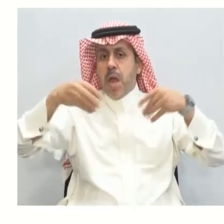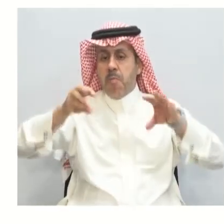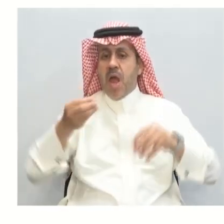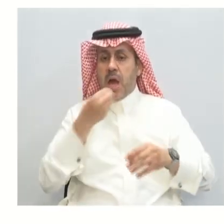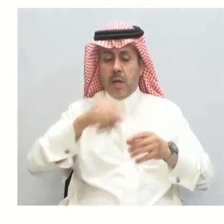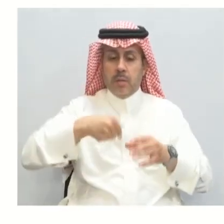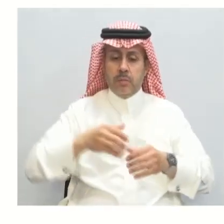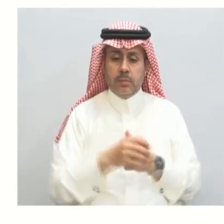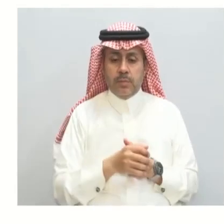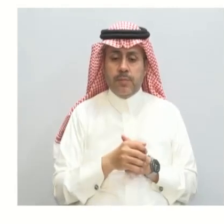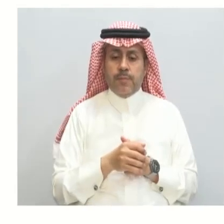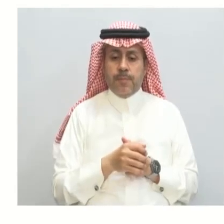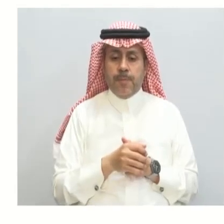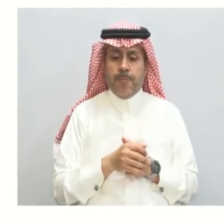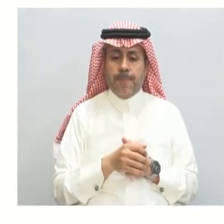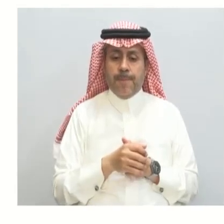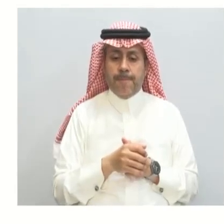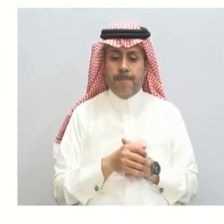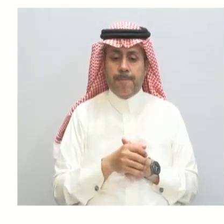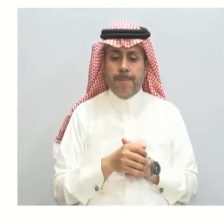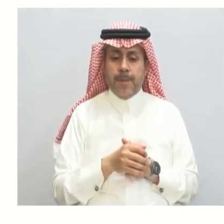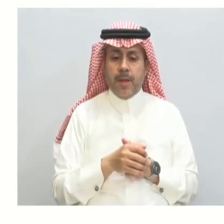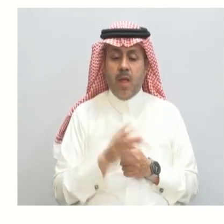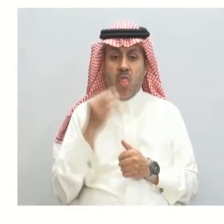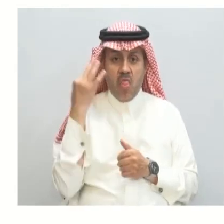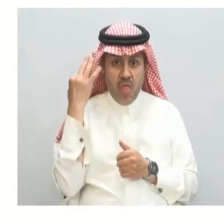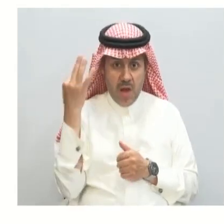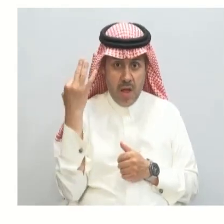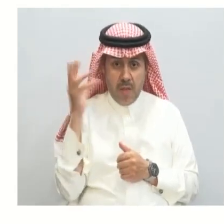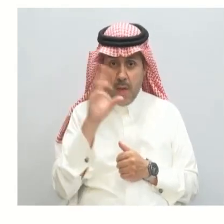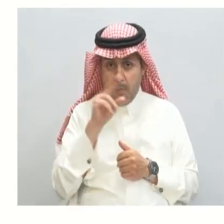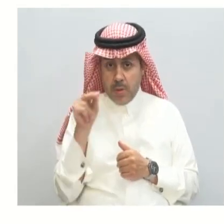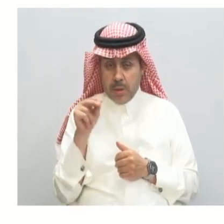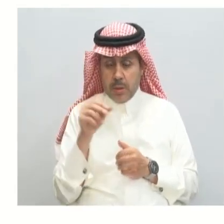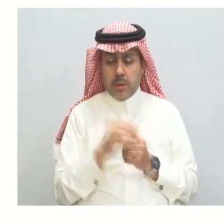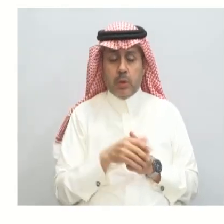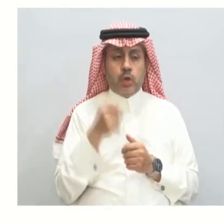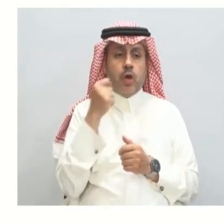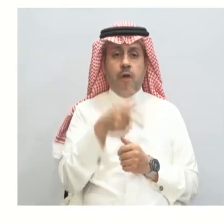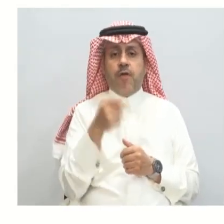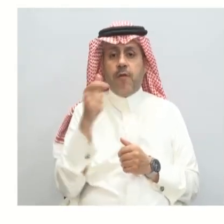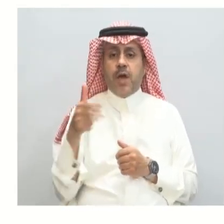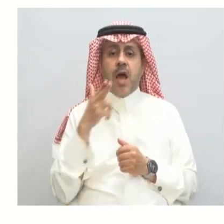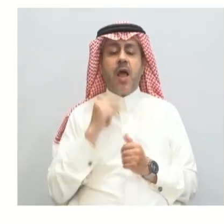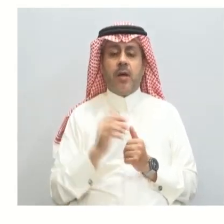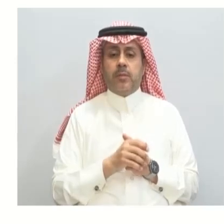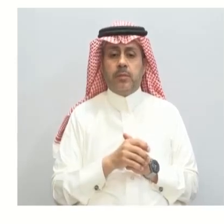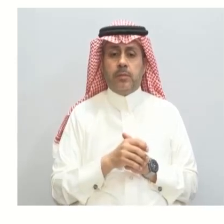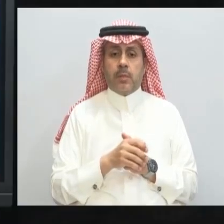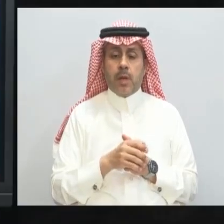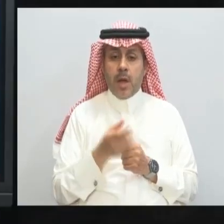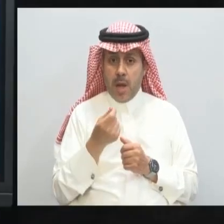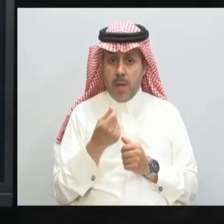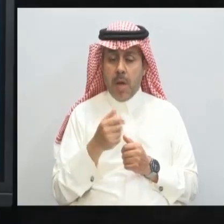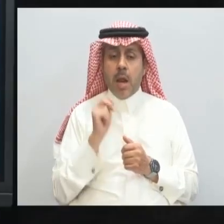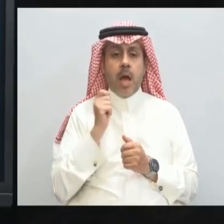المشروعه ناتي للجزء الثاني من السؤال ثلاثه امثله لاوجه الانفاق الحلال اي انك حينما اكتسبت